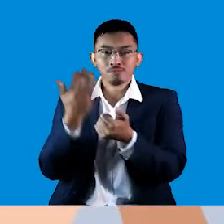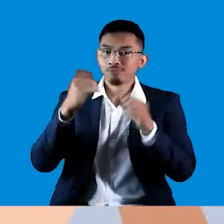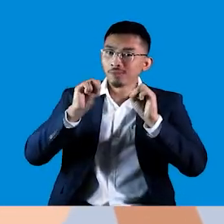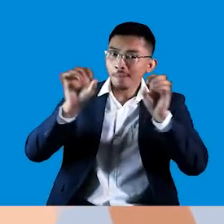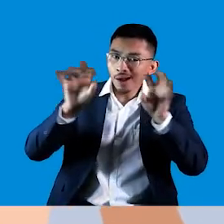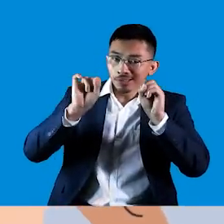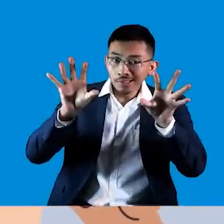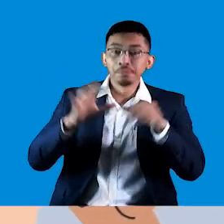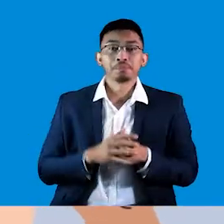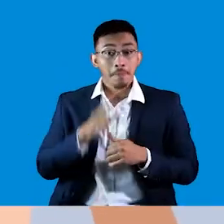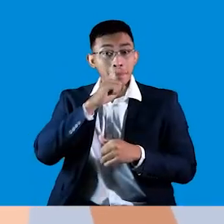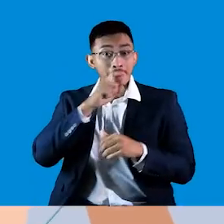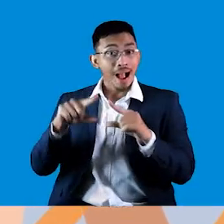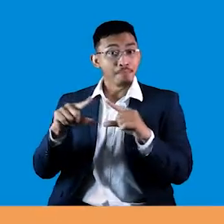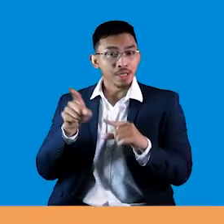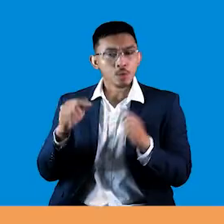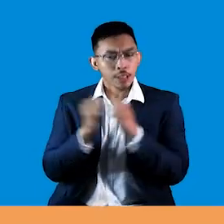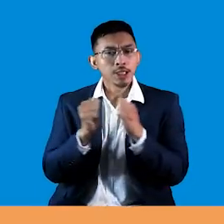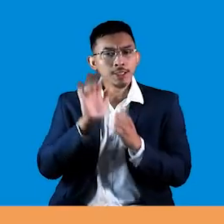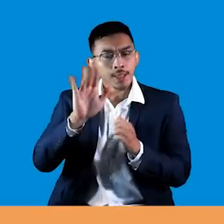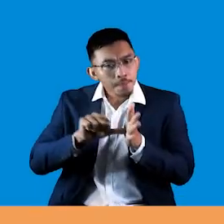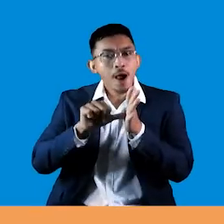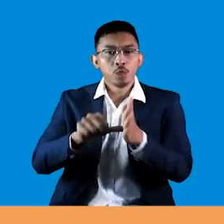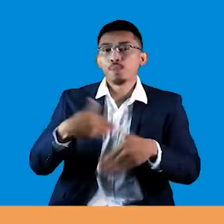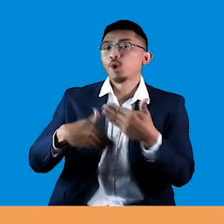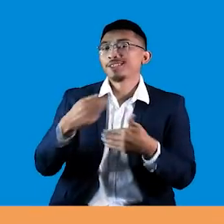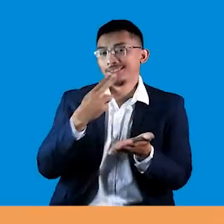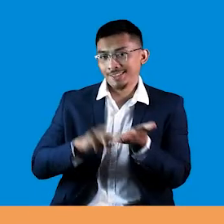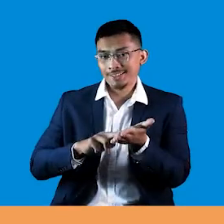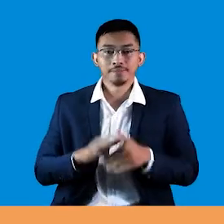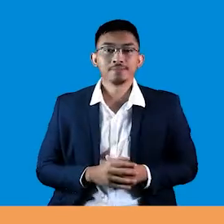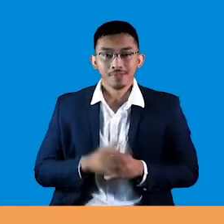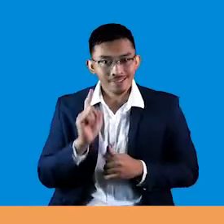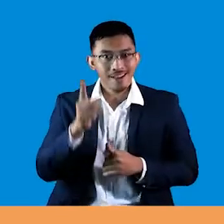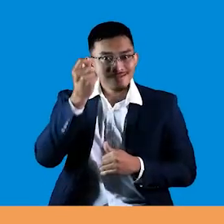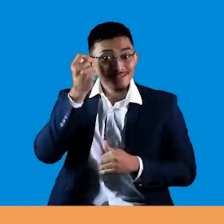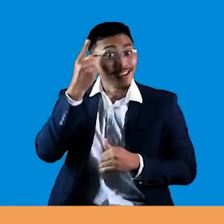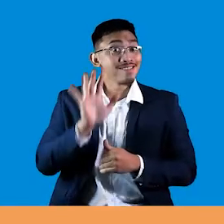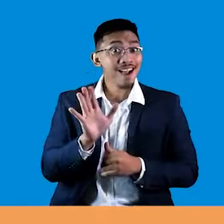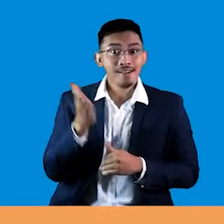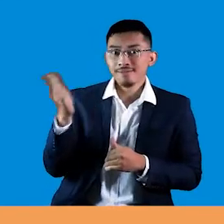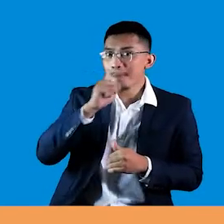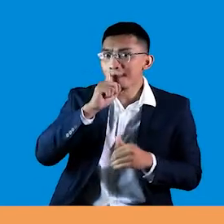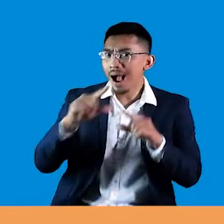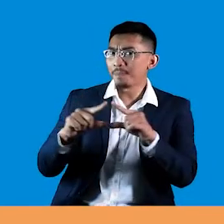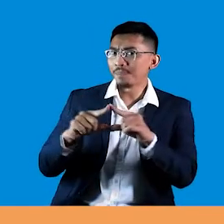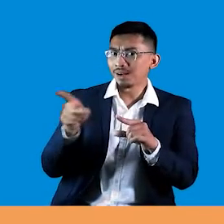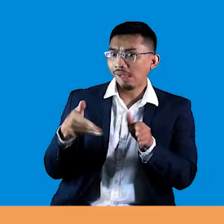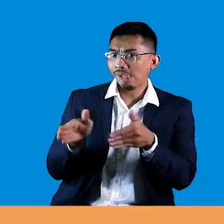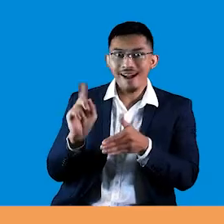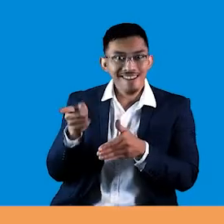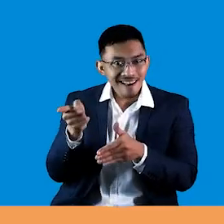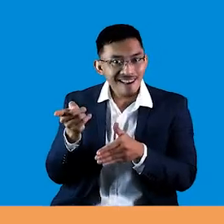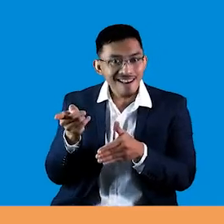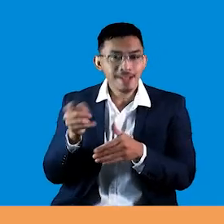Amir pun berjanji untuk membantu proses perizinannya. Nah, sadarkah bahwa apa yang dilakukan Pak Amir ini merupakan konflik kepentingan?